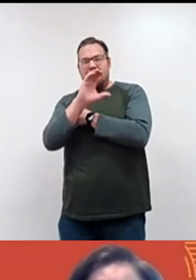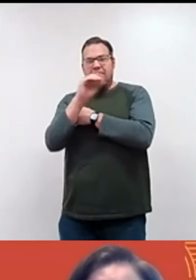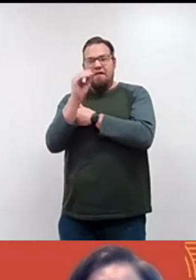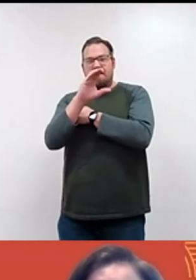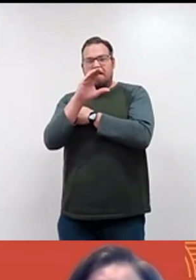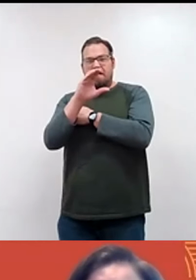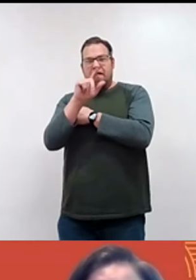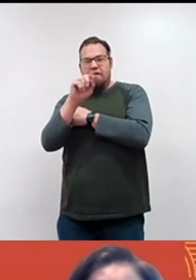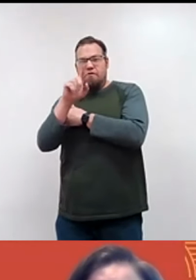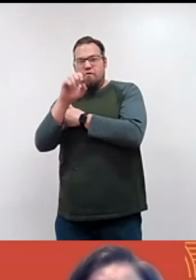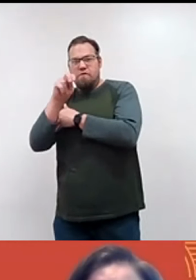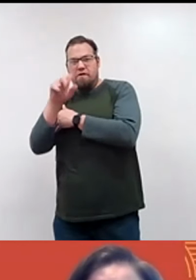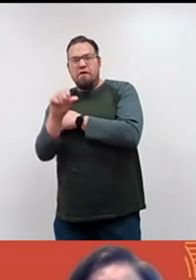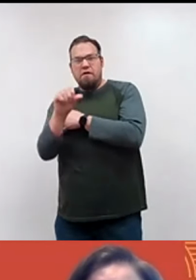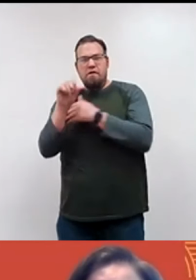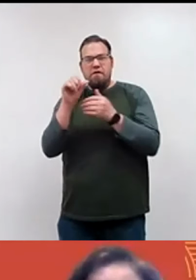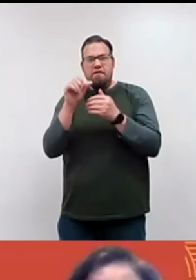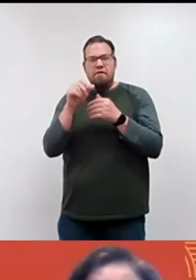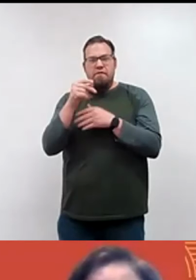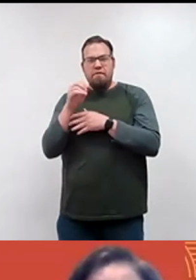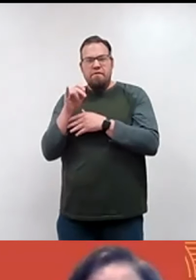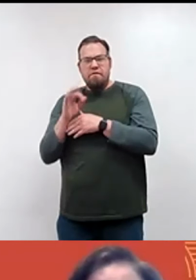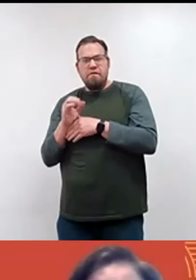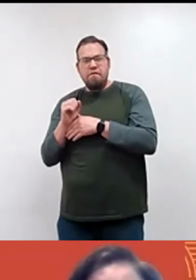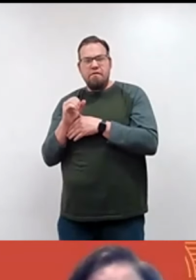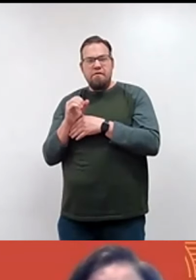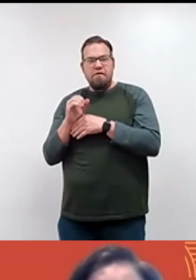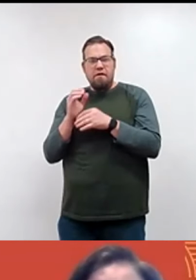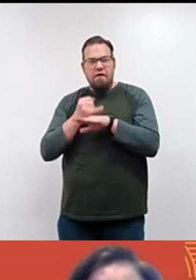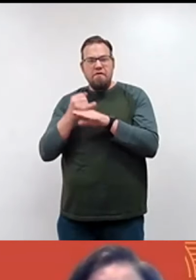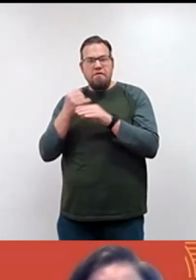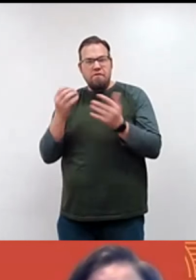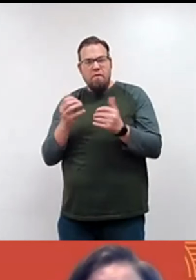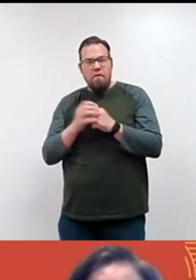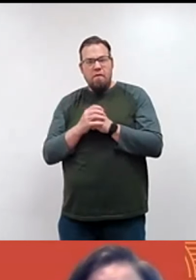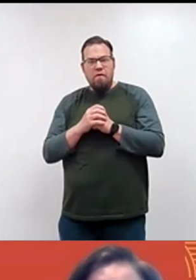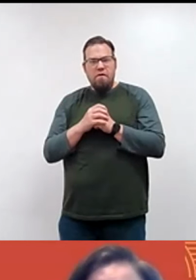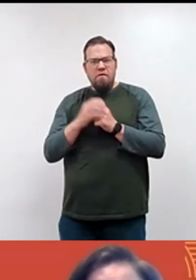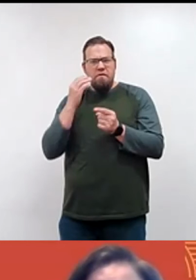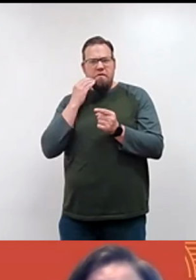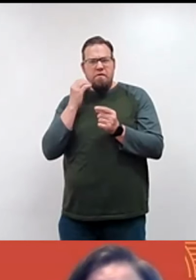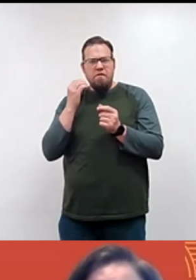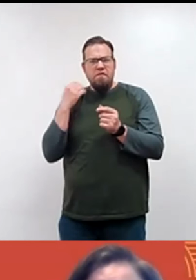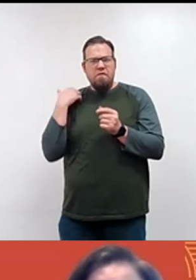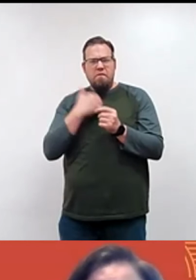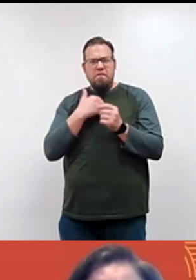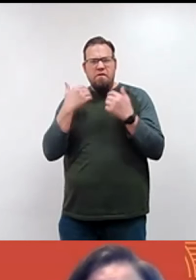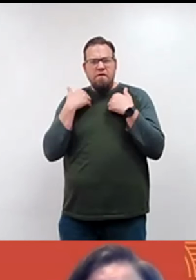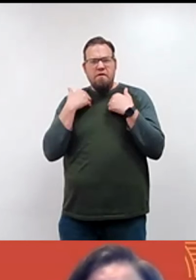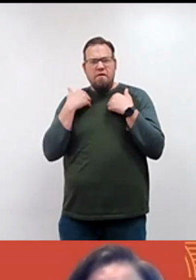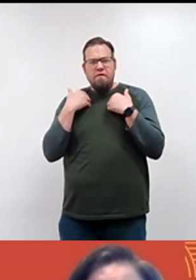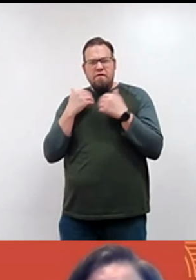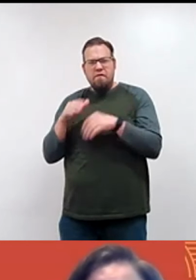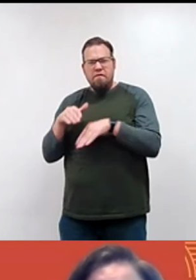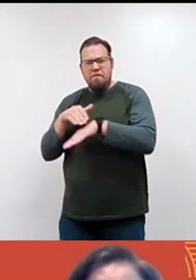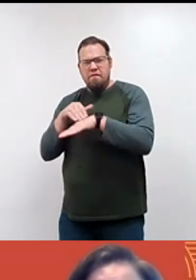منفتحة حقا والناس فقط لإضافة الاهتمام. كما تعلم جزء آخر من جزء المحيط الهادي وهو ميلانيزيا.